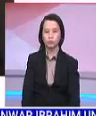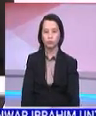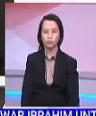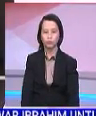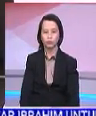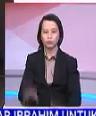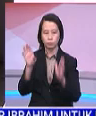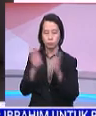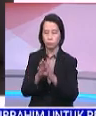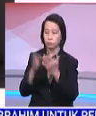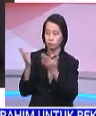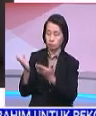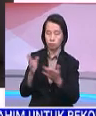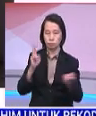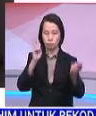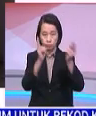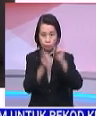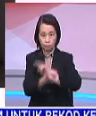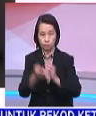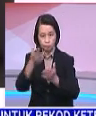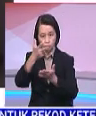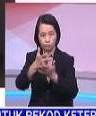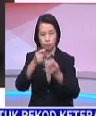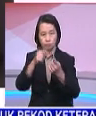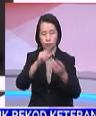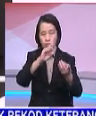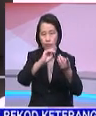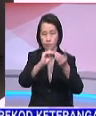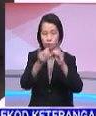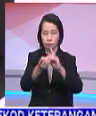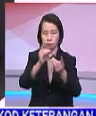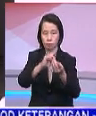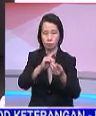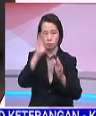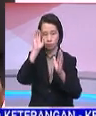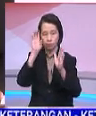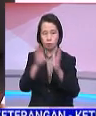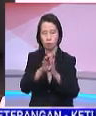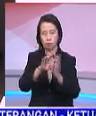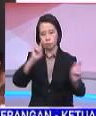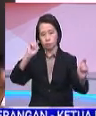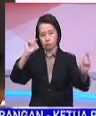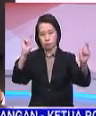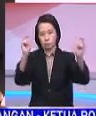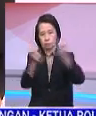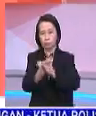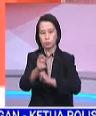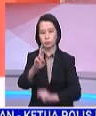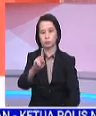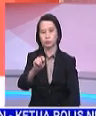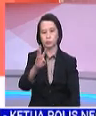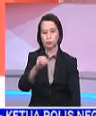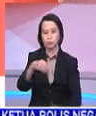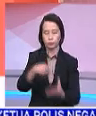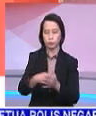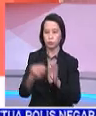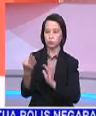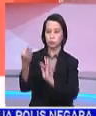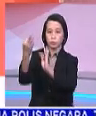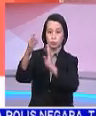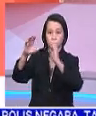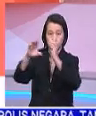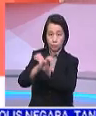yang menerapkan elemen peralihan siaran analog kepada digital merupakan gambaran transformasi RTM dalam mendepani